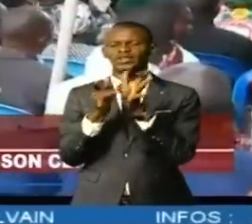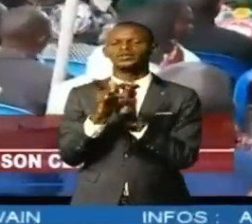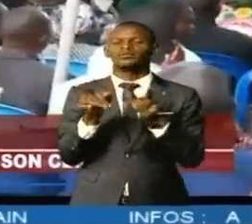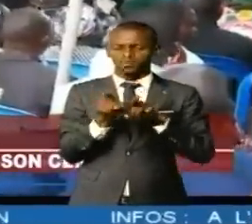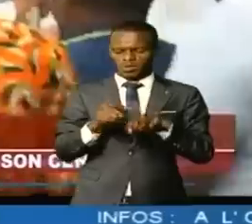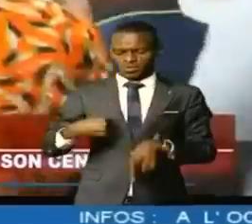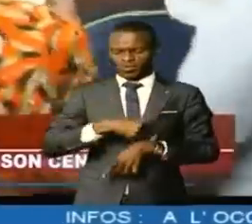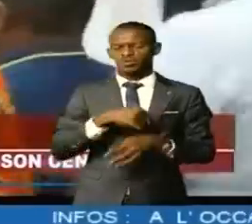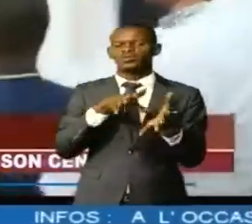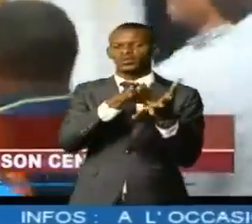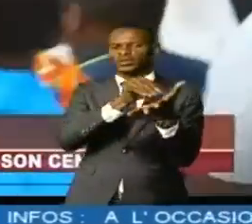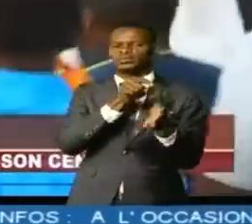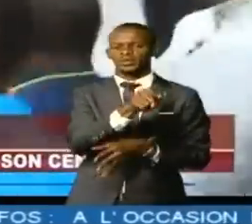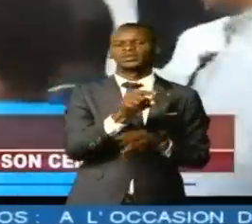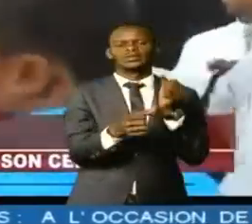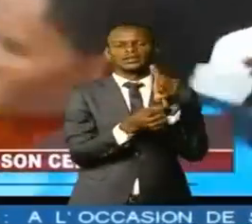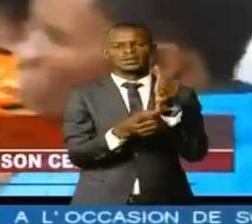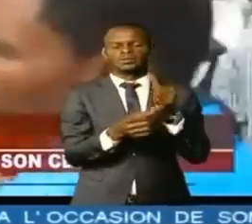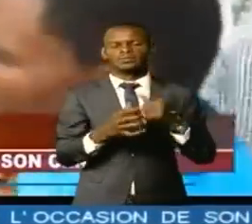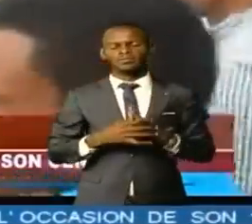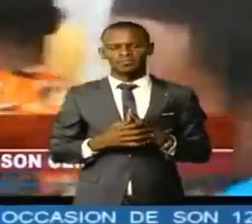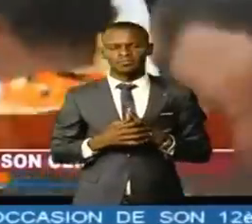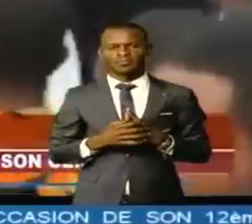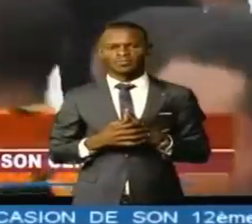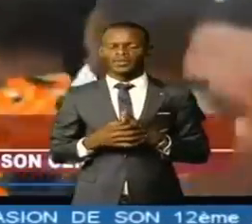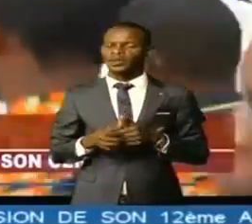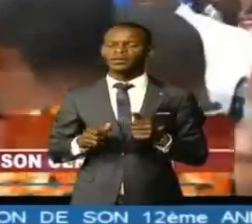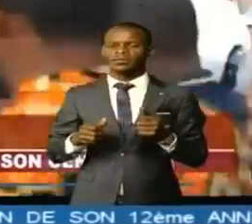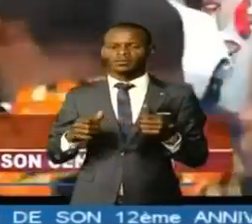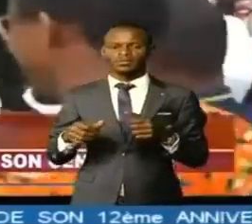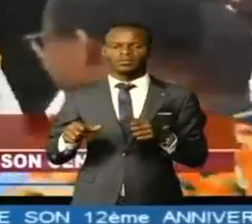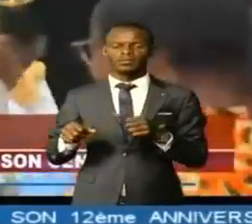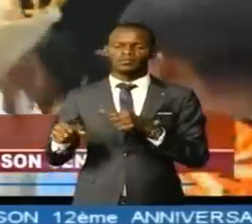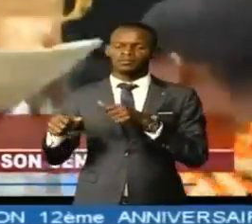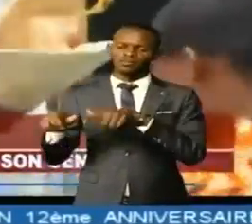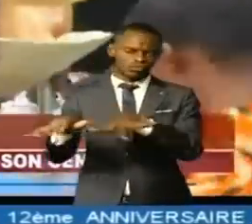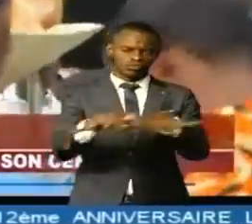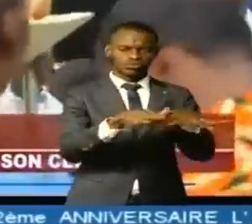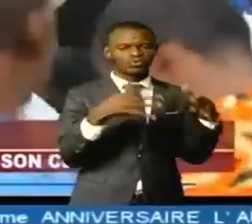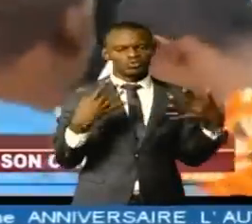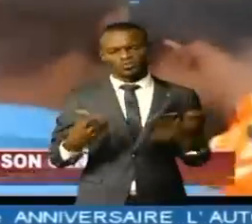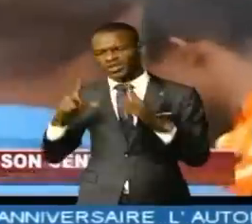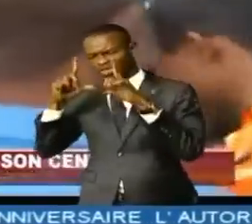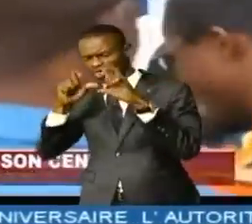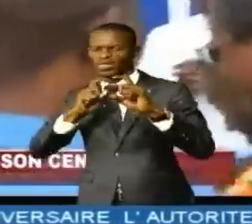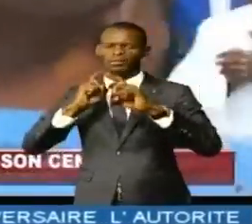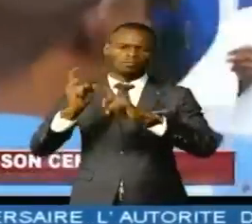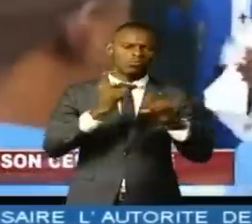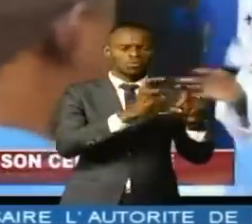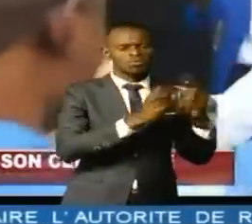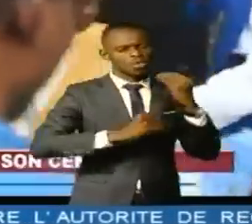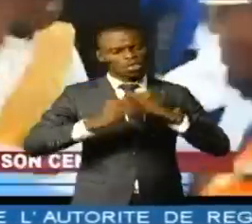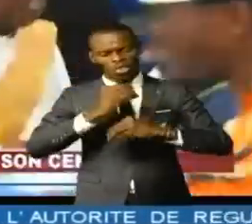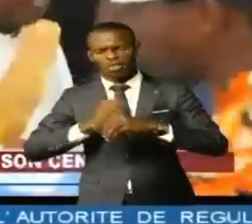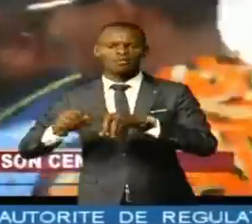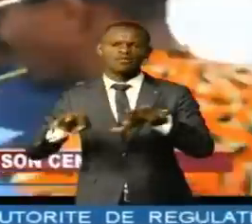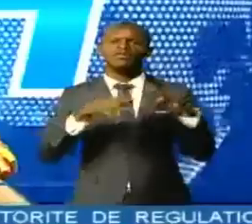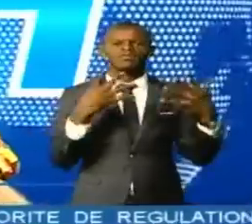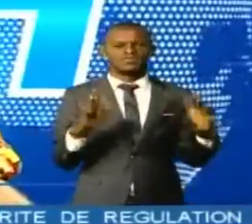la cérémonie a été immortalisée par la remise des cadeaux, une photo de famille et un repas convivial.